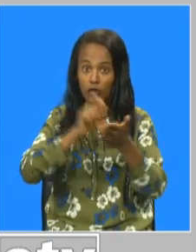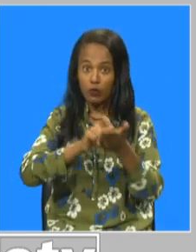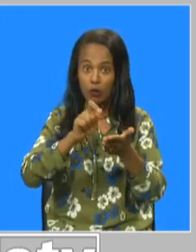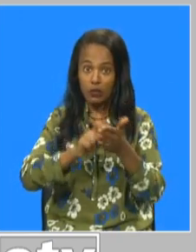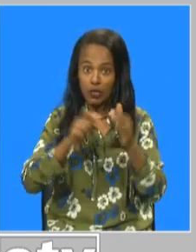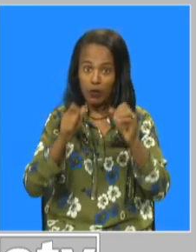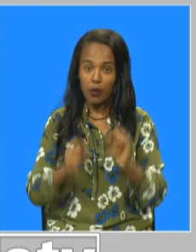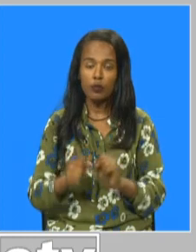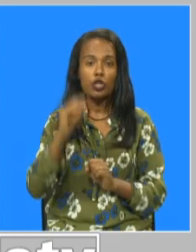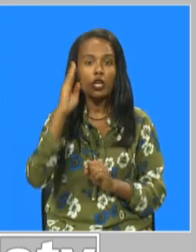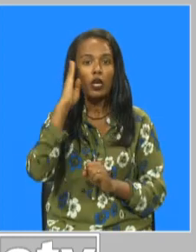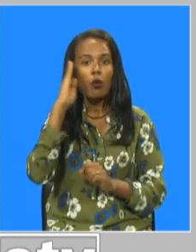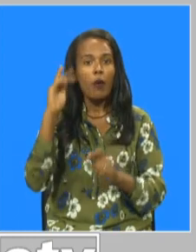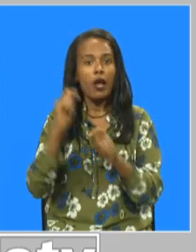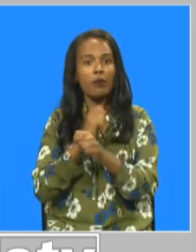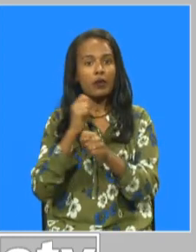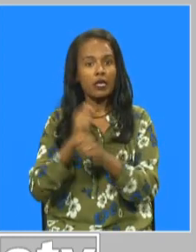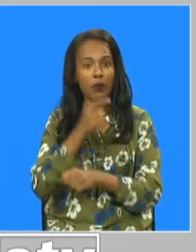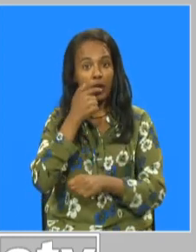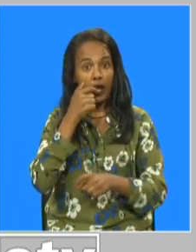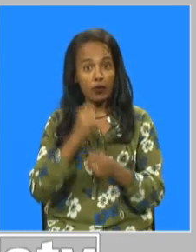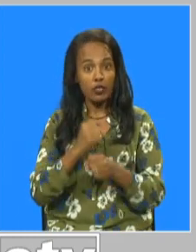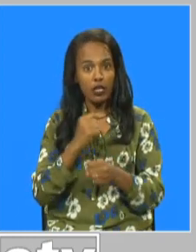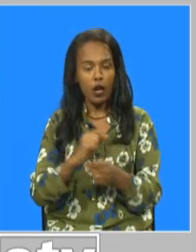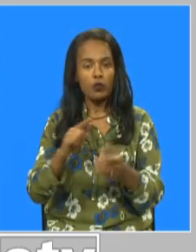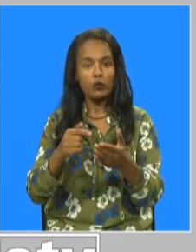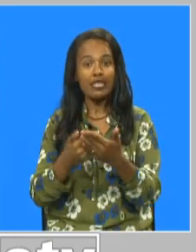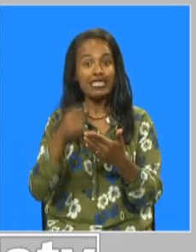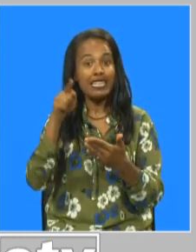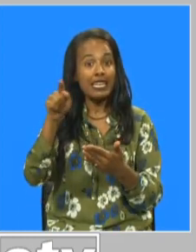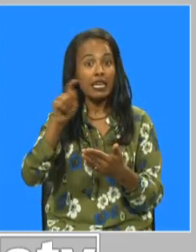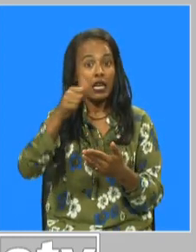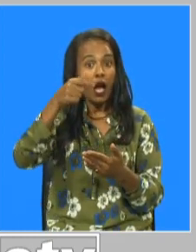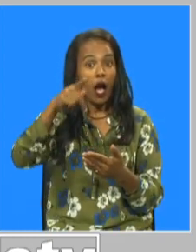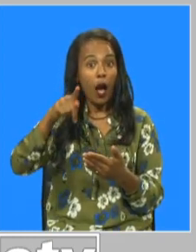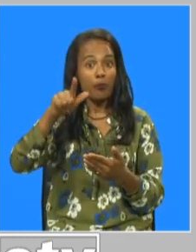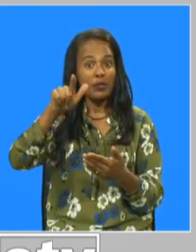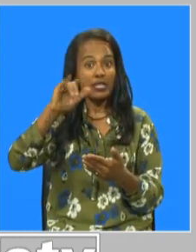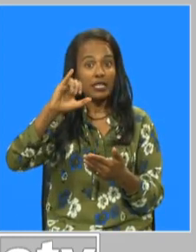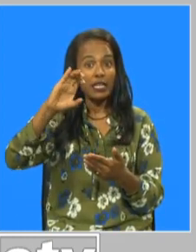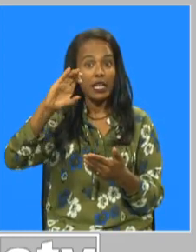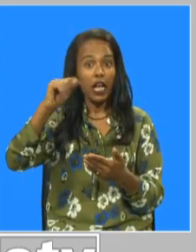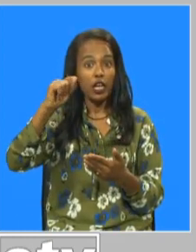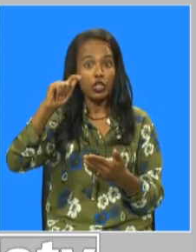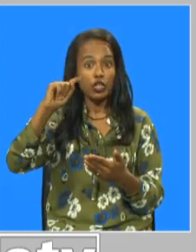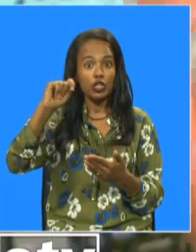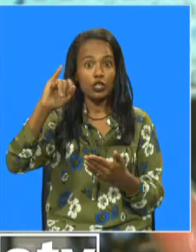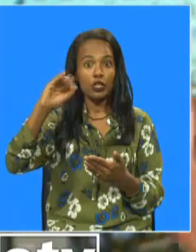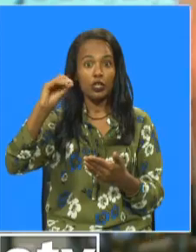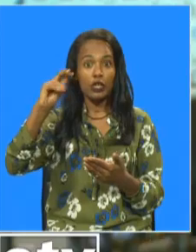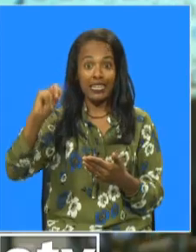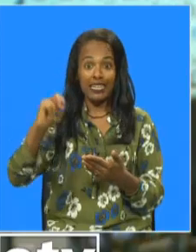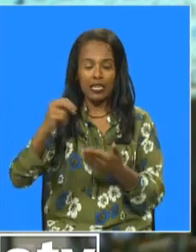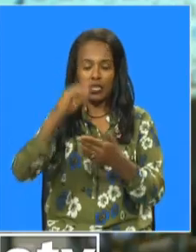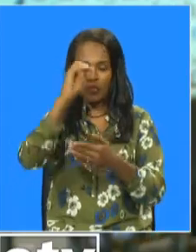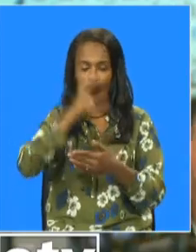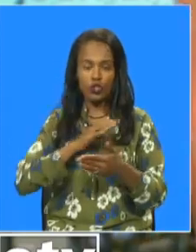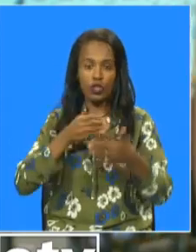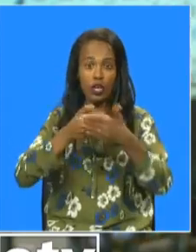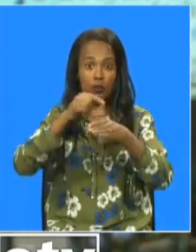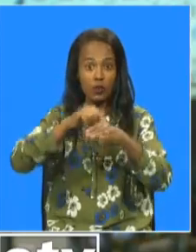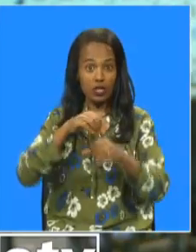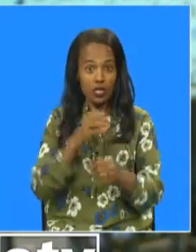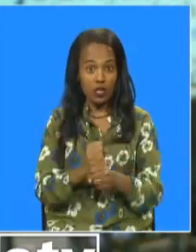የሚችል የሞባይል መተግበሪያ ልነሳ ተነስተናል። ስለዚህ ይሄ አፕሊኬሽን በዋነኝነት የሰዎችን የቅርርብ ታሪክ መዝግቦ ለ14 ቀን